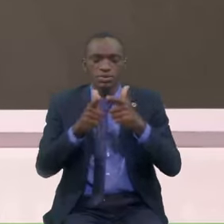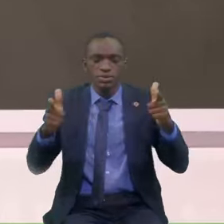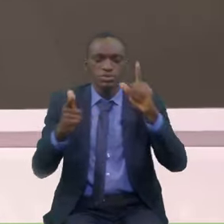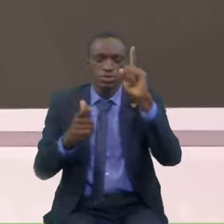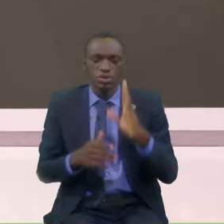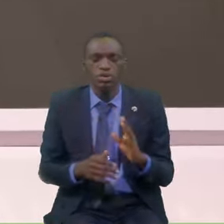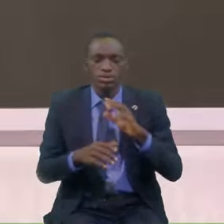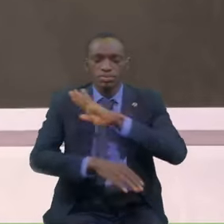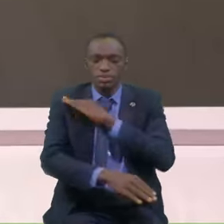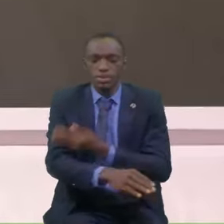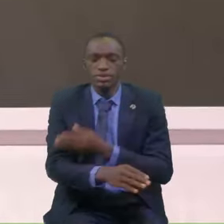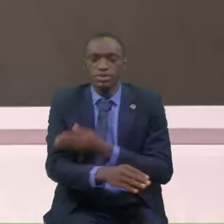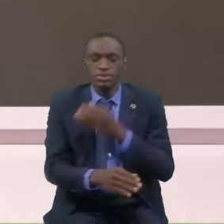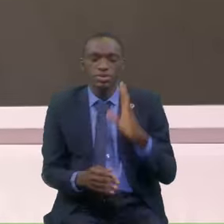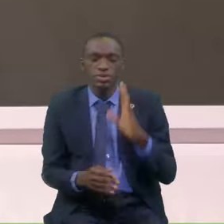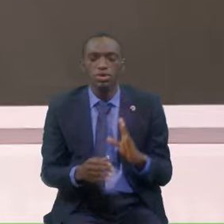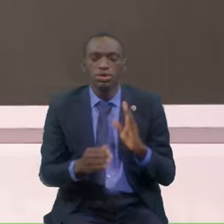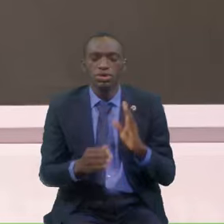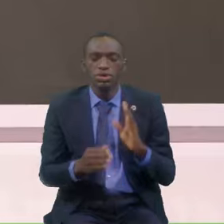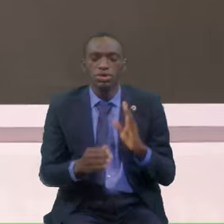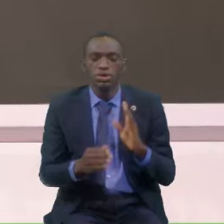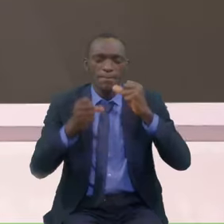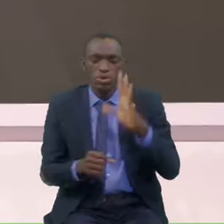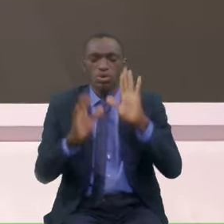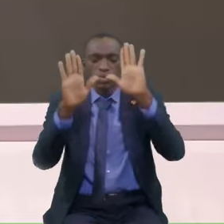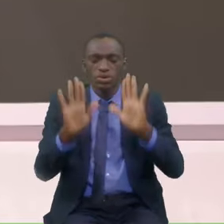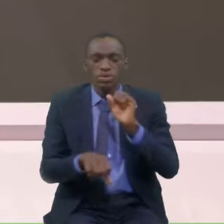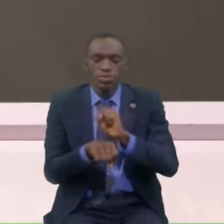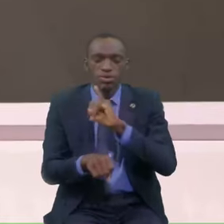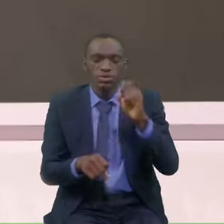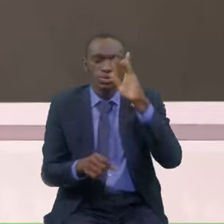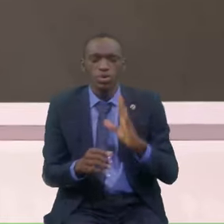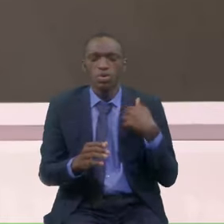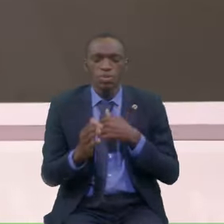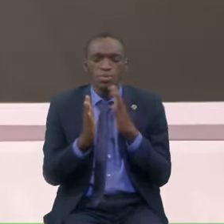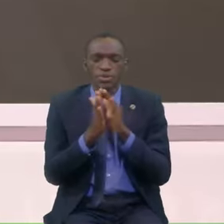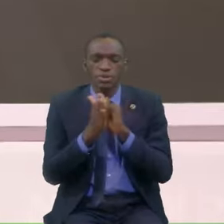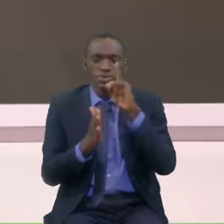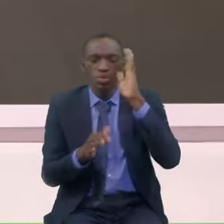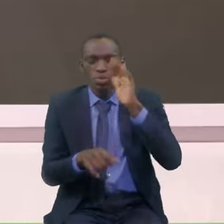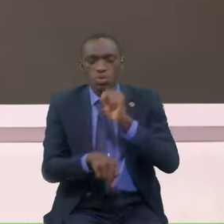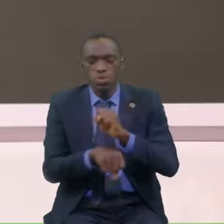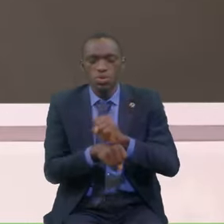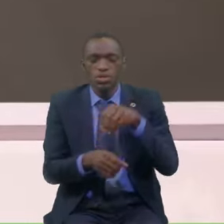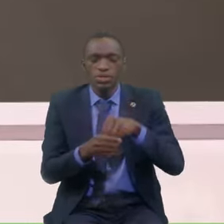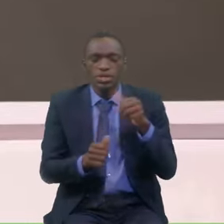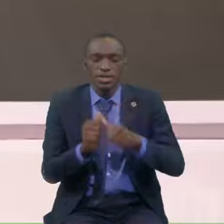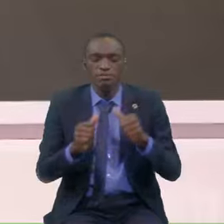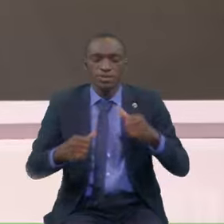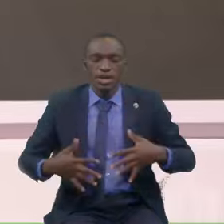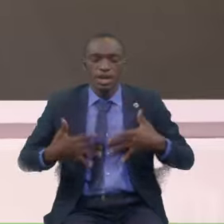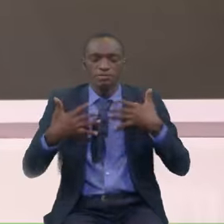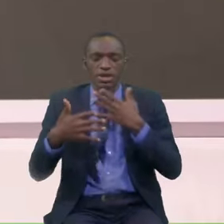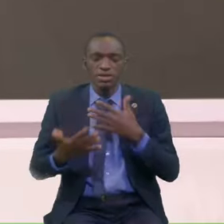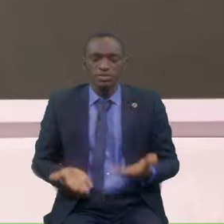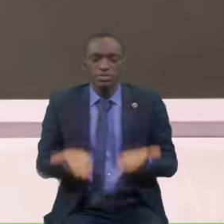puissant. Un Dieu qui accomplit des prodiges. Nous prions que ton œuvre dans chaque vie